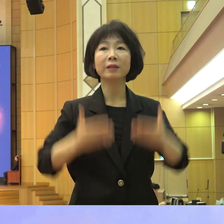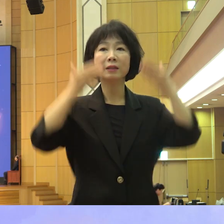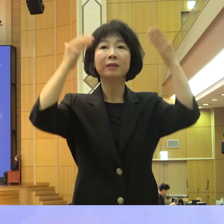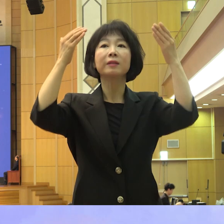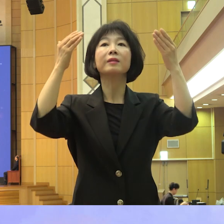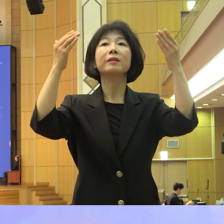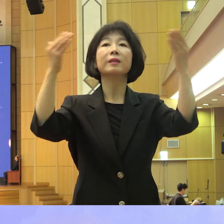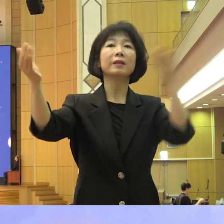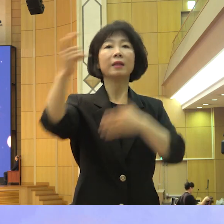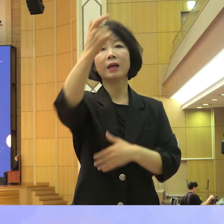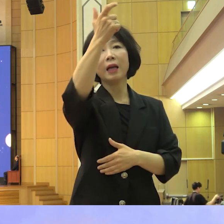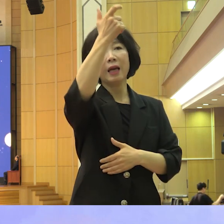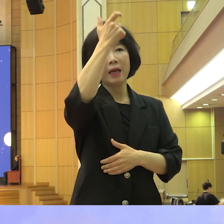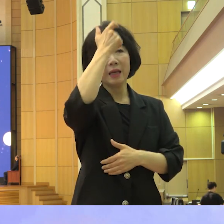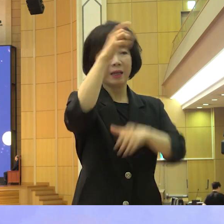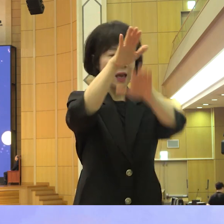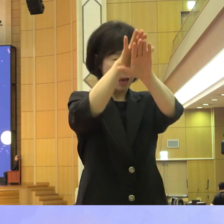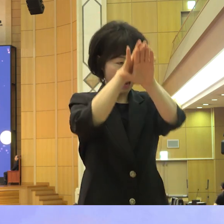예배하는